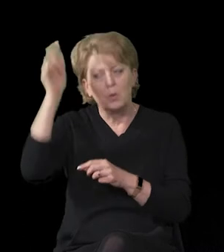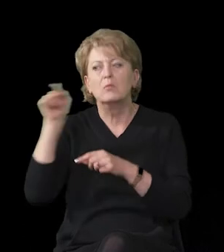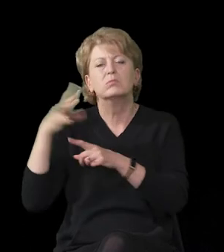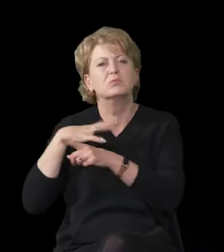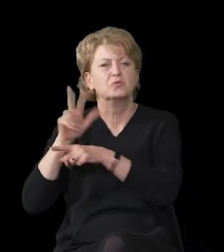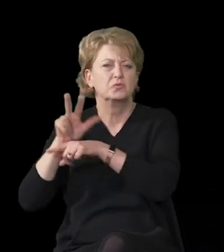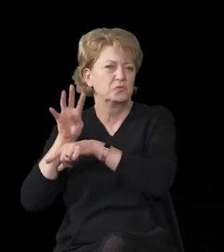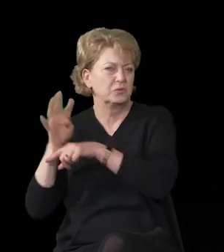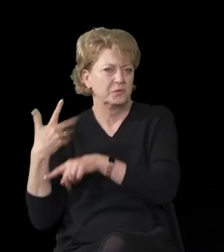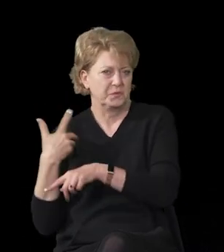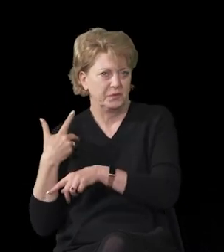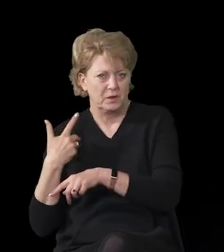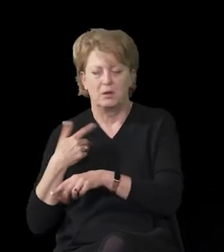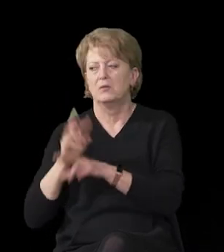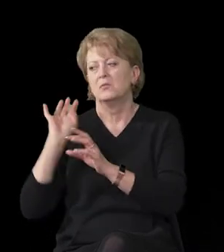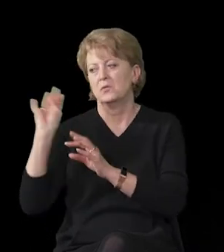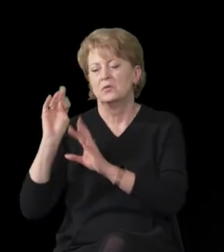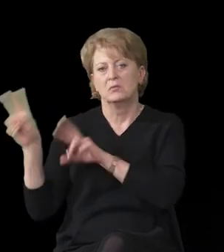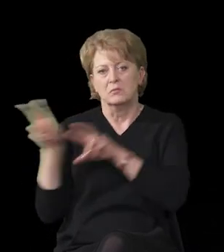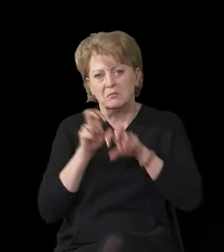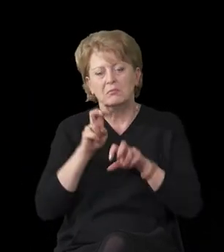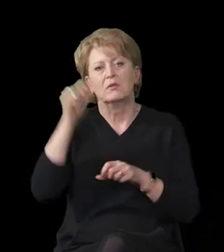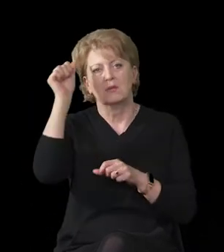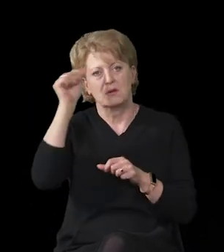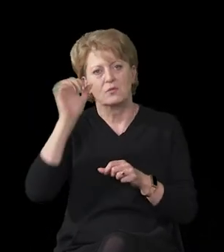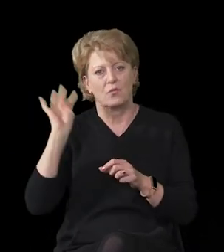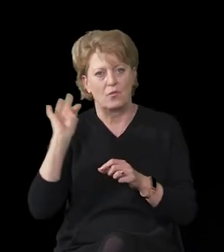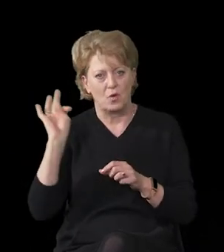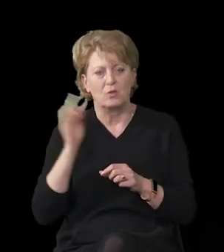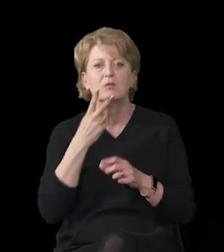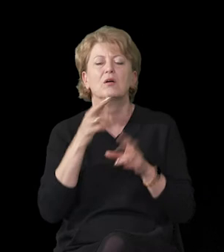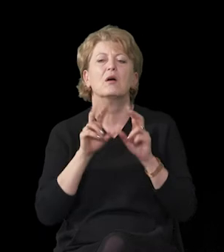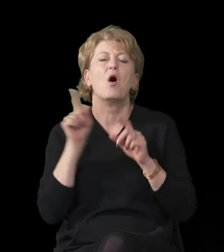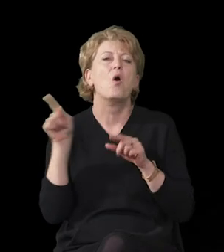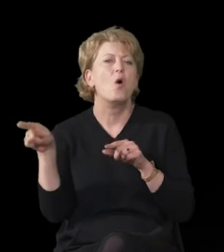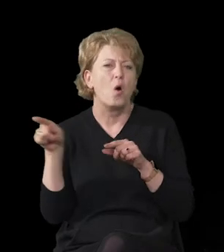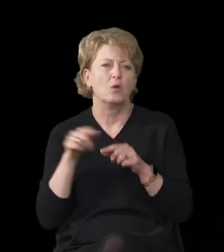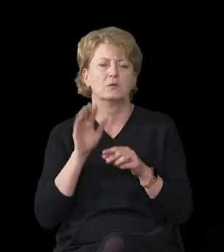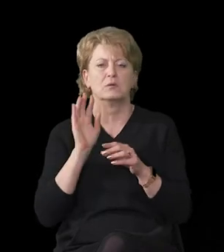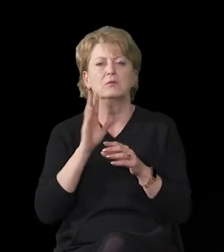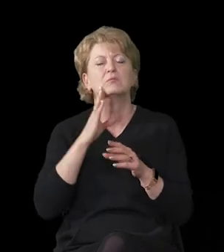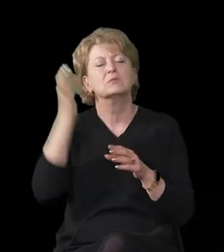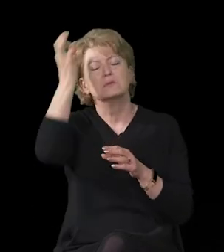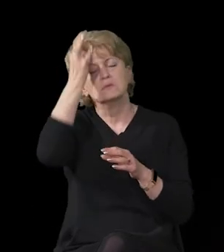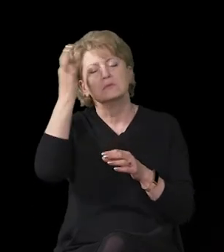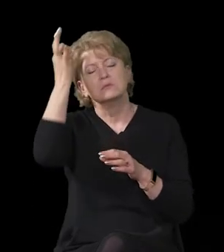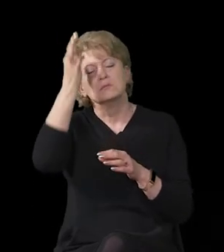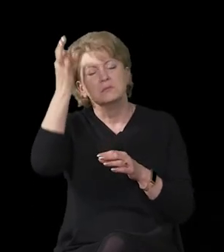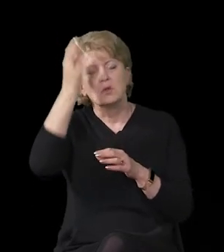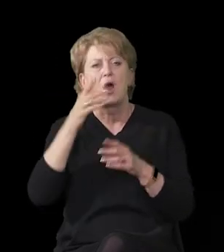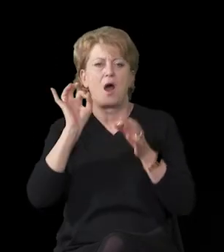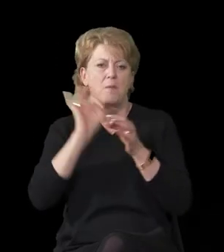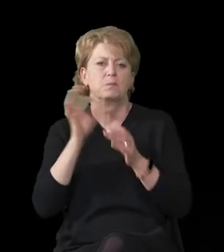wieku, właśnie króla Lalibeli. Podczas jednego ze snów pszczoły przepowiedziały przyszłemu